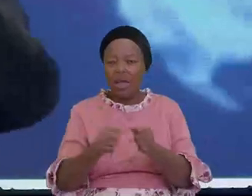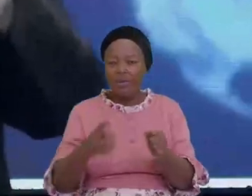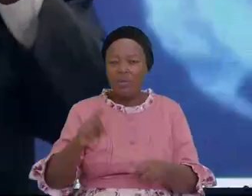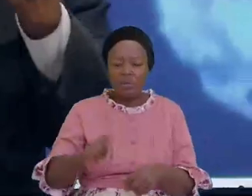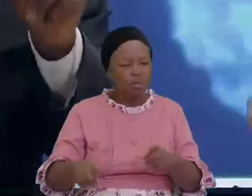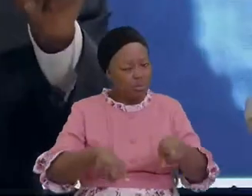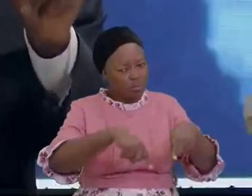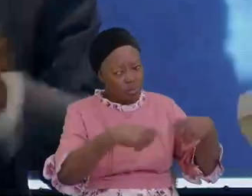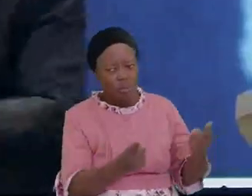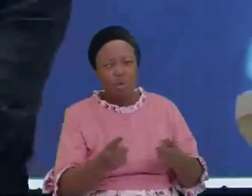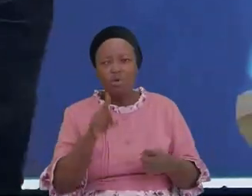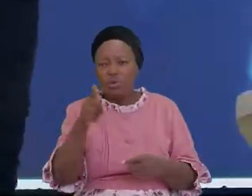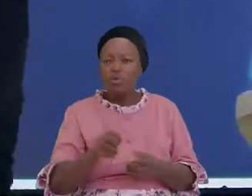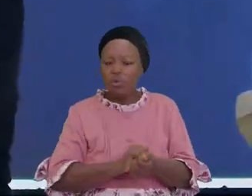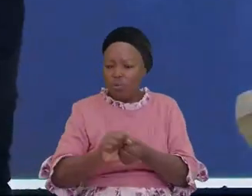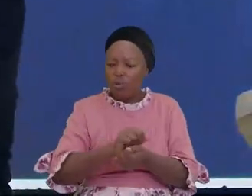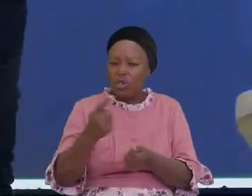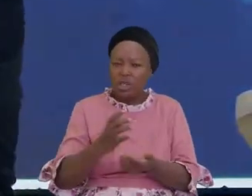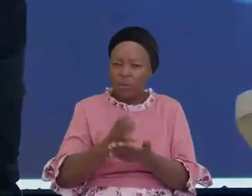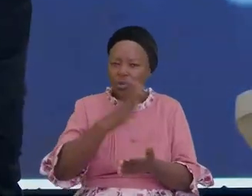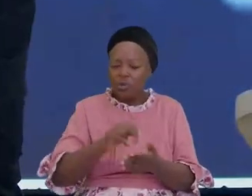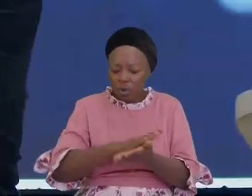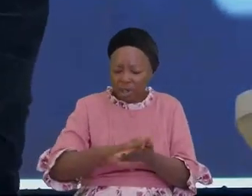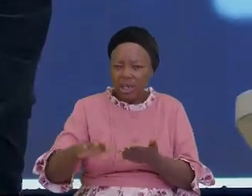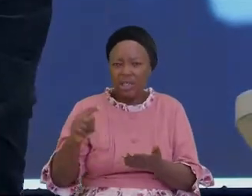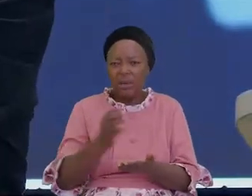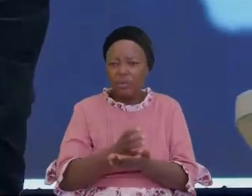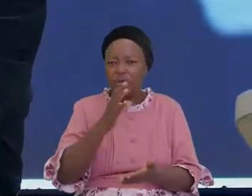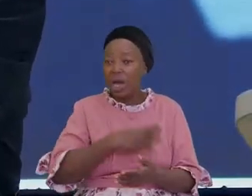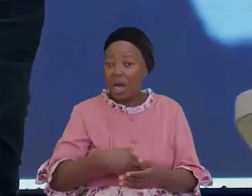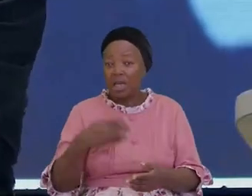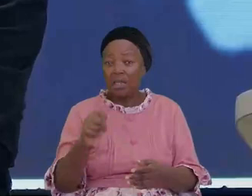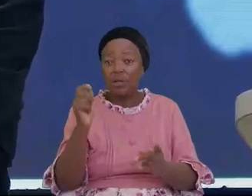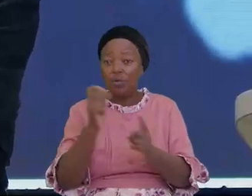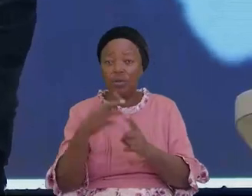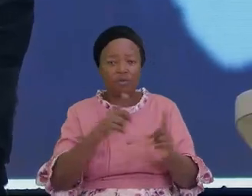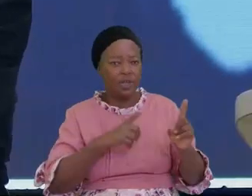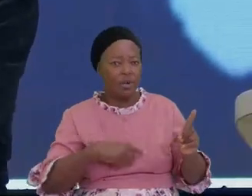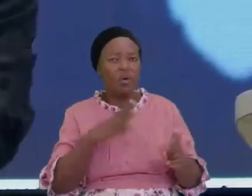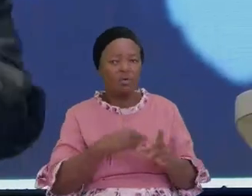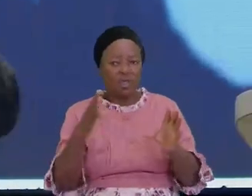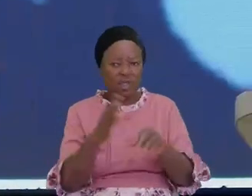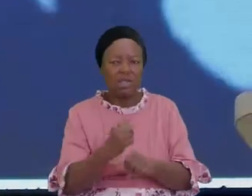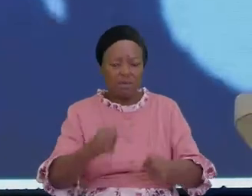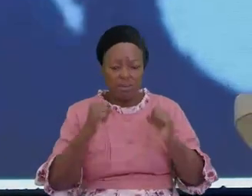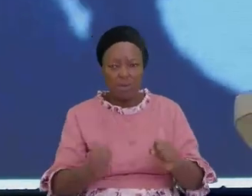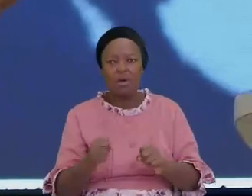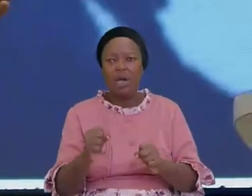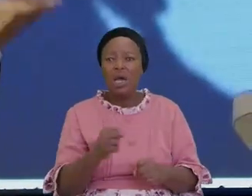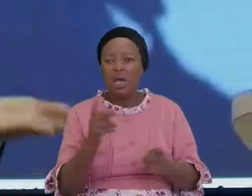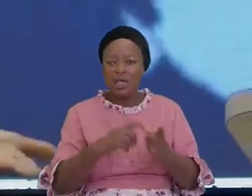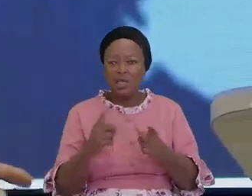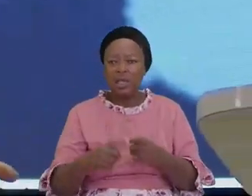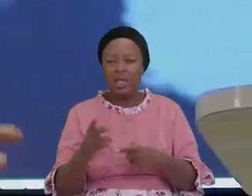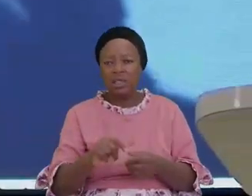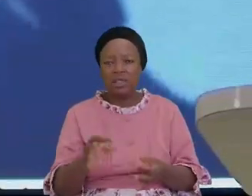doit partir. Tu laves la bouteille, tu purifies la bouteille, et la parole du Seigneur aura de